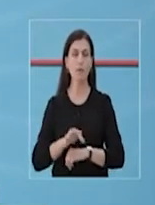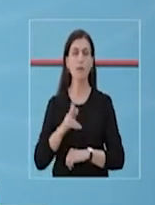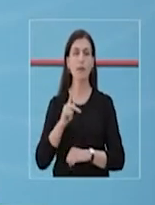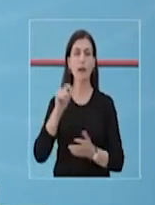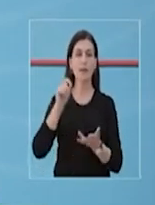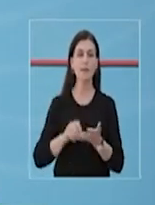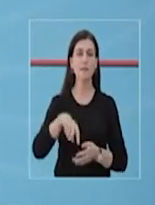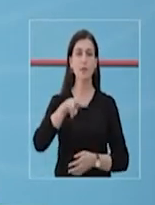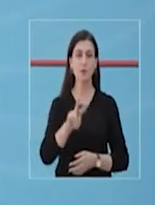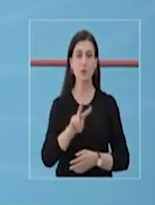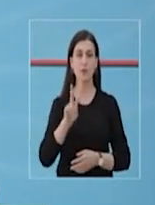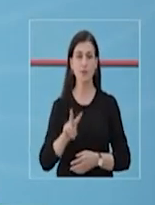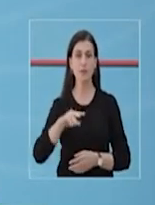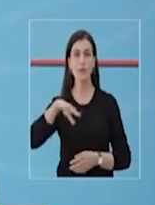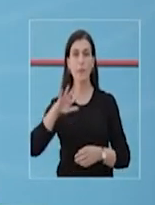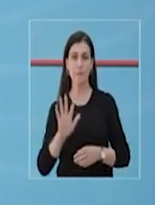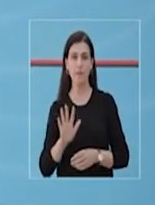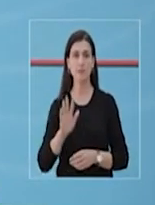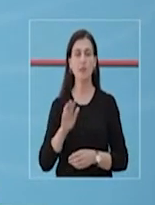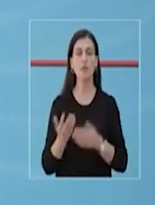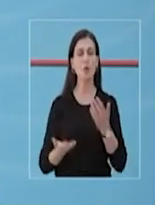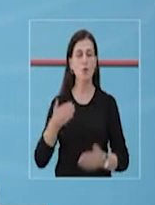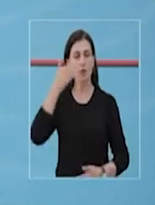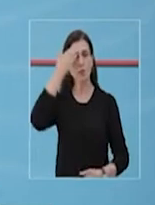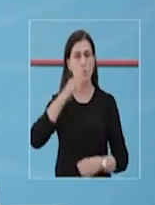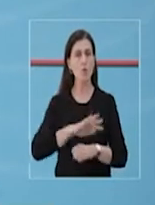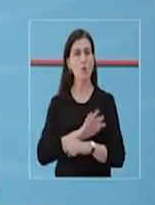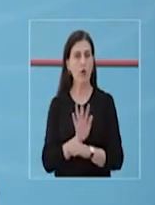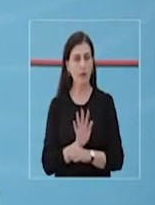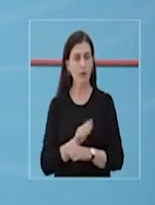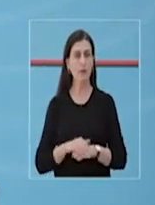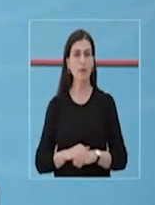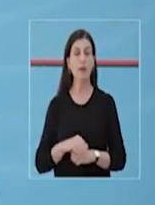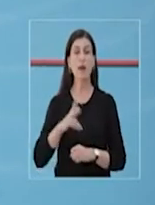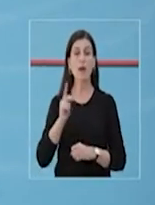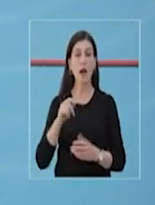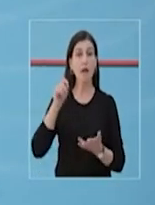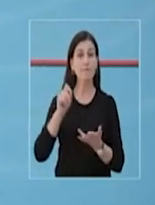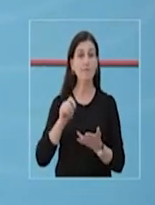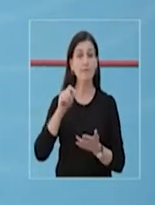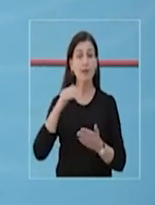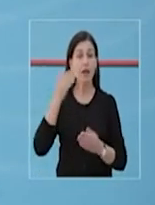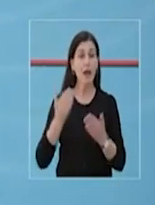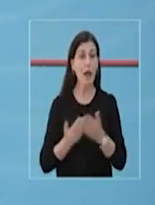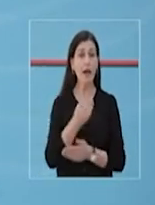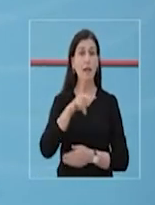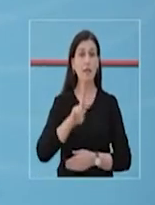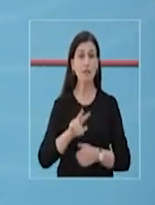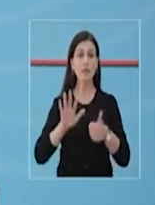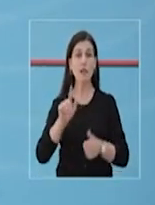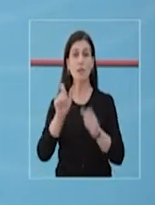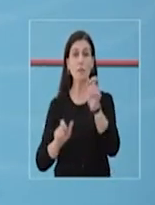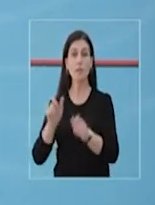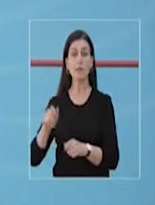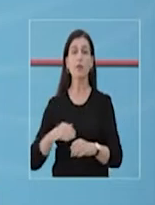testuar 225 qytetarë si të dyshuar të prekur me COVID-19 dhe janë konfirmuar 26 raste